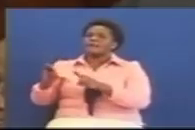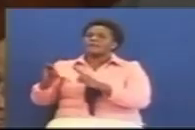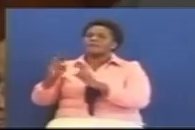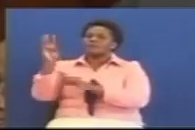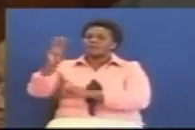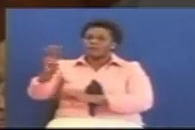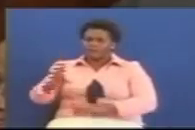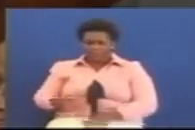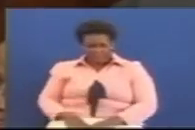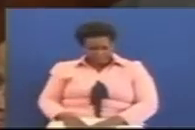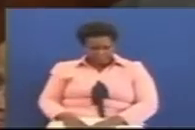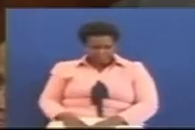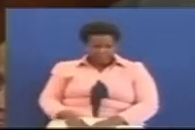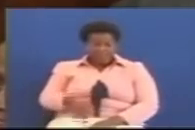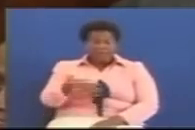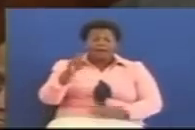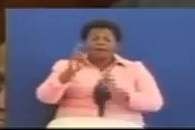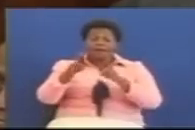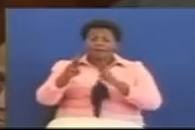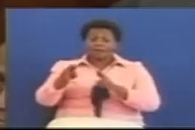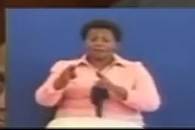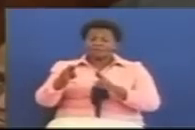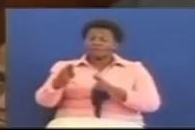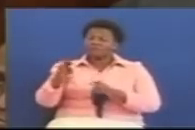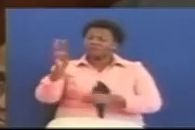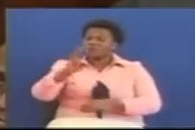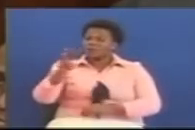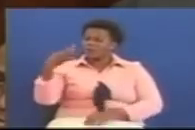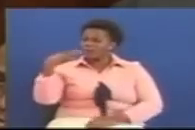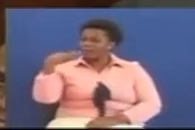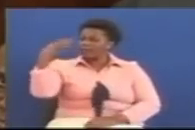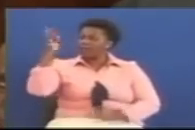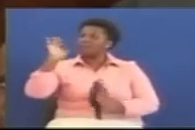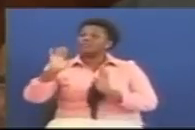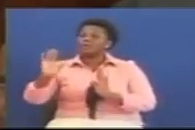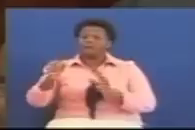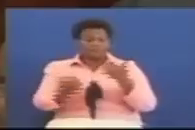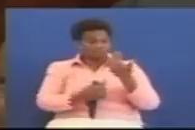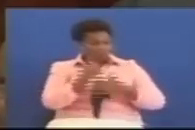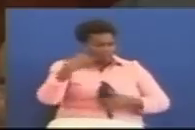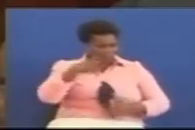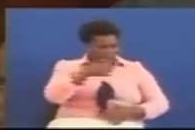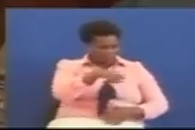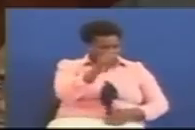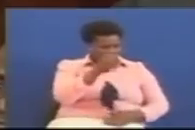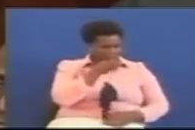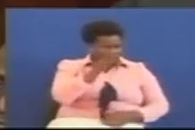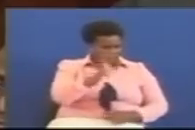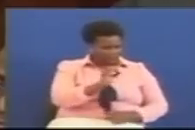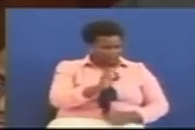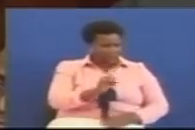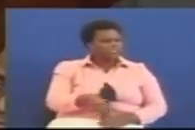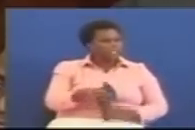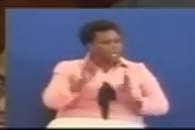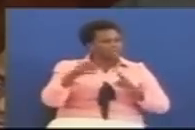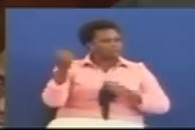Chemba ameshateuliwa, kama waziri hana habari. Sasa swali langu ni